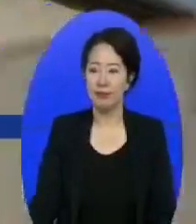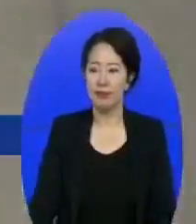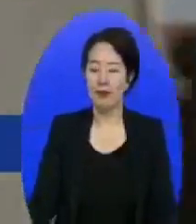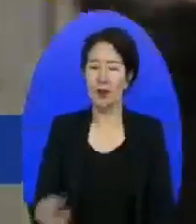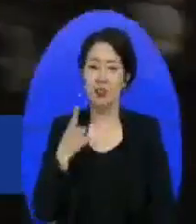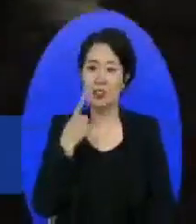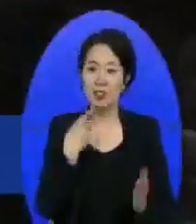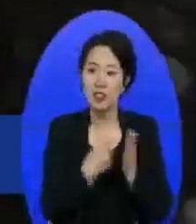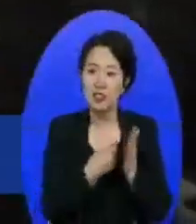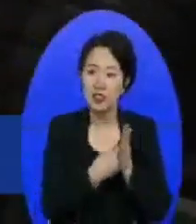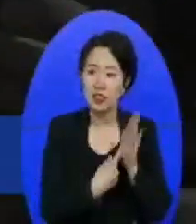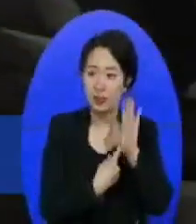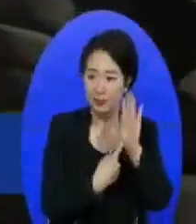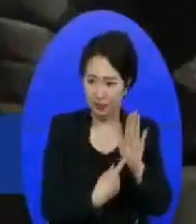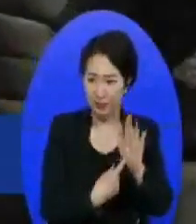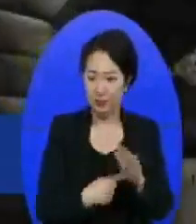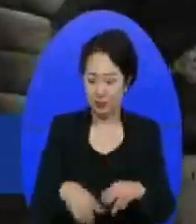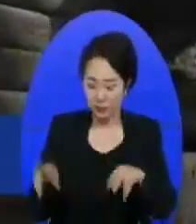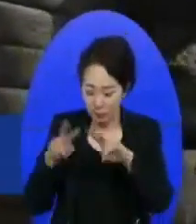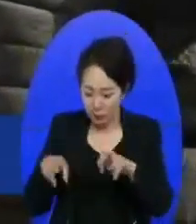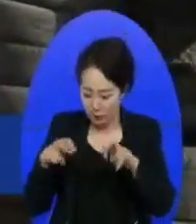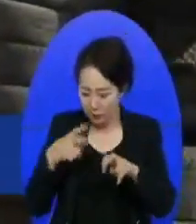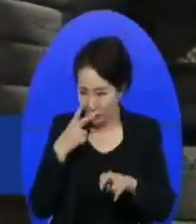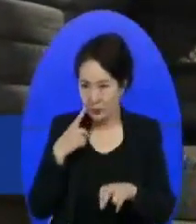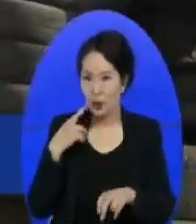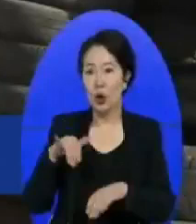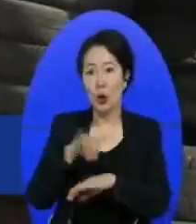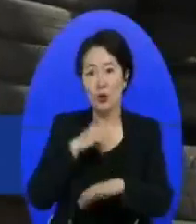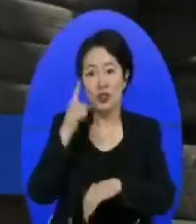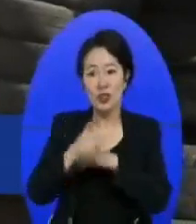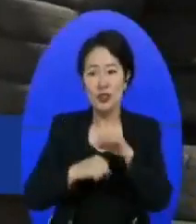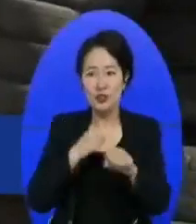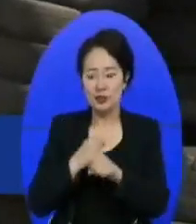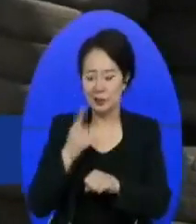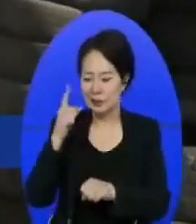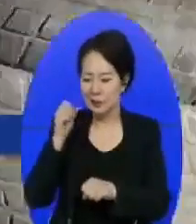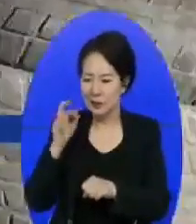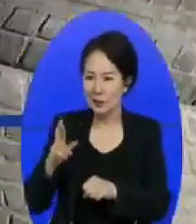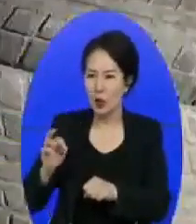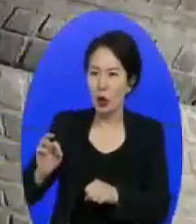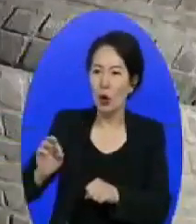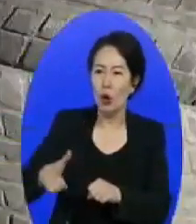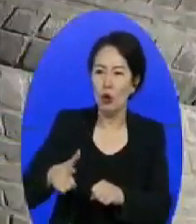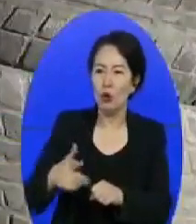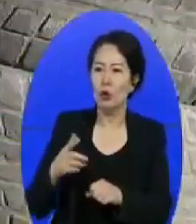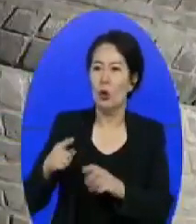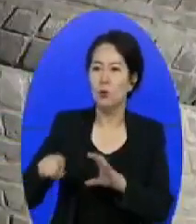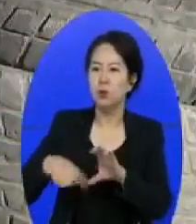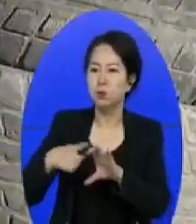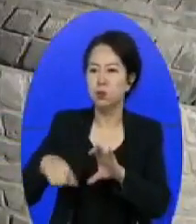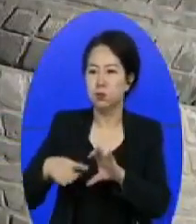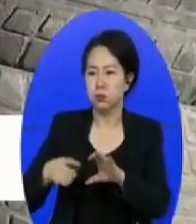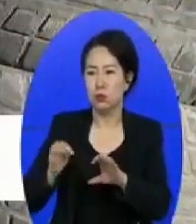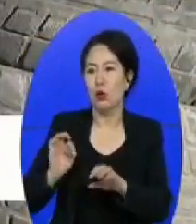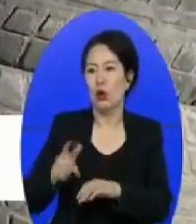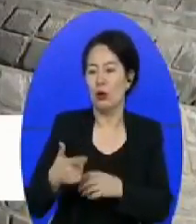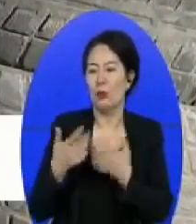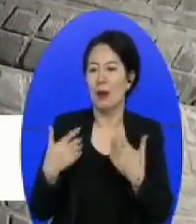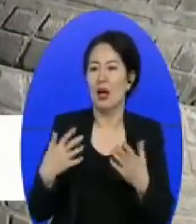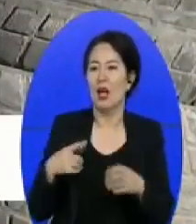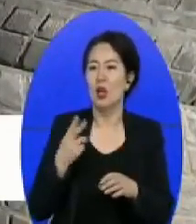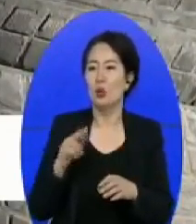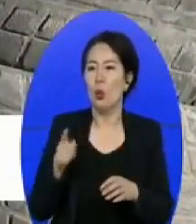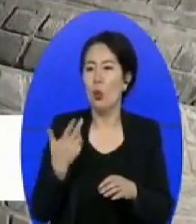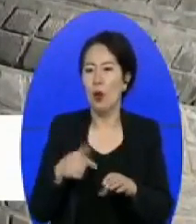Эхлээд нэг жишээ төрдий. Судалгаагаар улсын хэмжээнд жилд 1 сая орчим хаягдал дугуй гардаг. 2008 онд хаягдал дугуй дахин боловсруулах